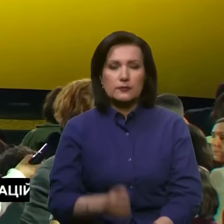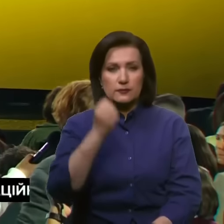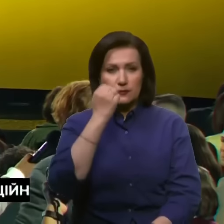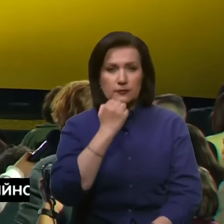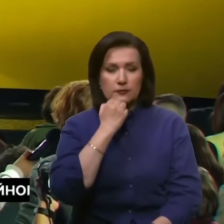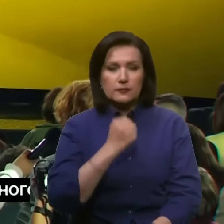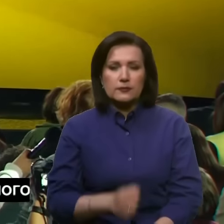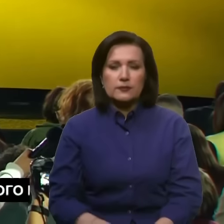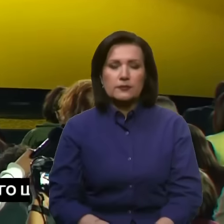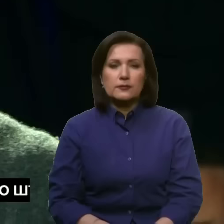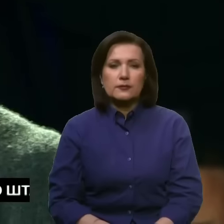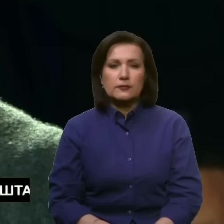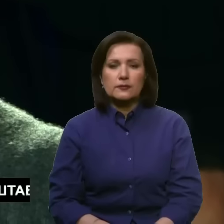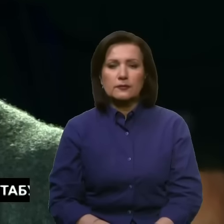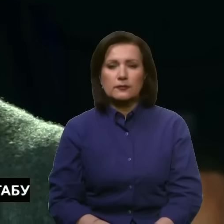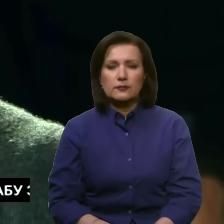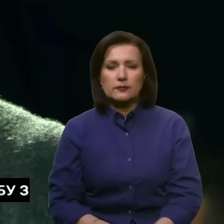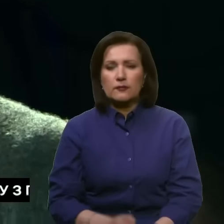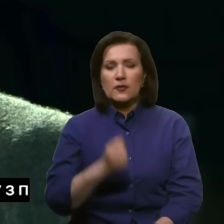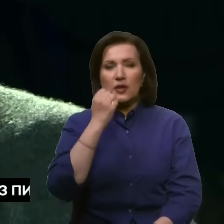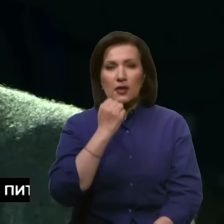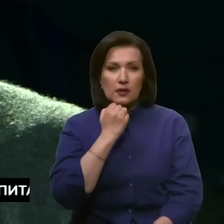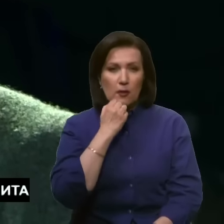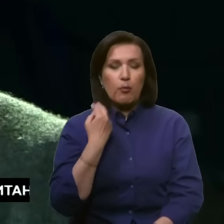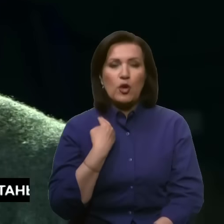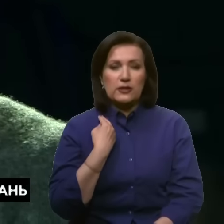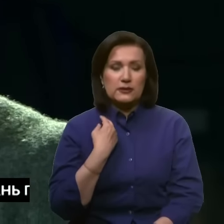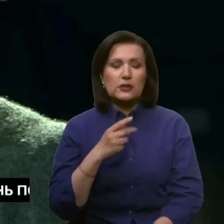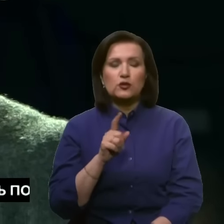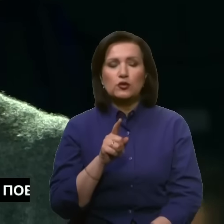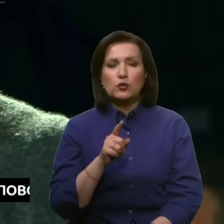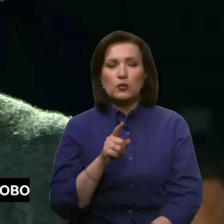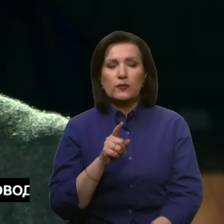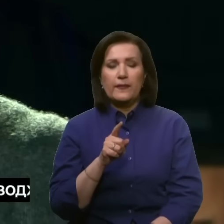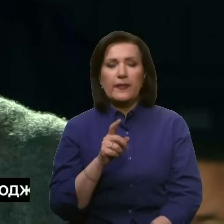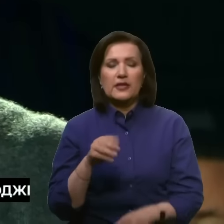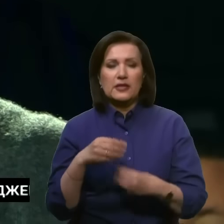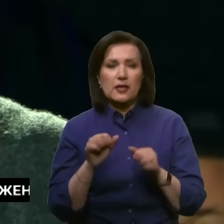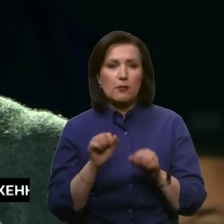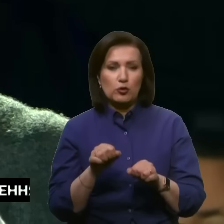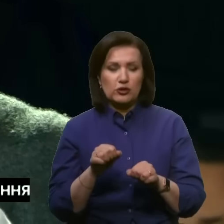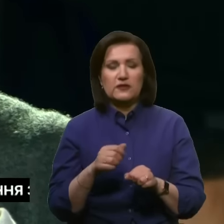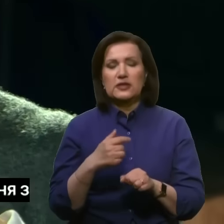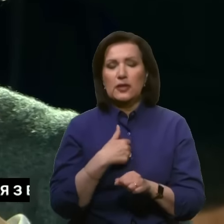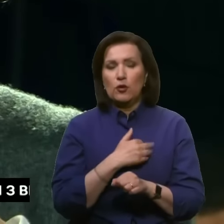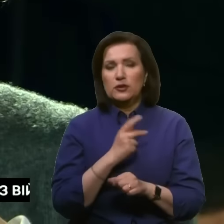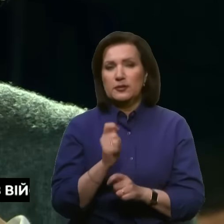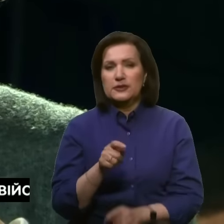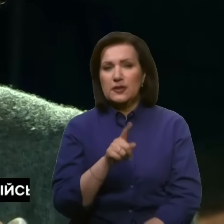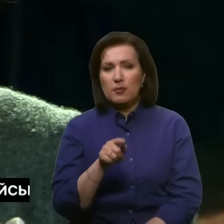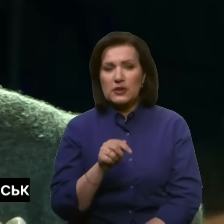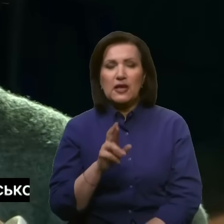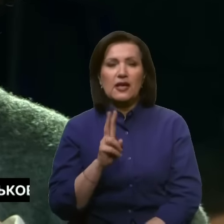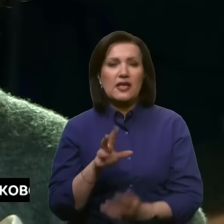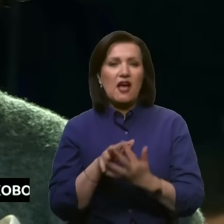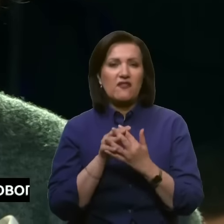Дякую. Thank you for getting the Дякую за те, що надали цю можливість. Я хотіла б поставити запитання,